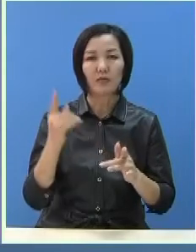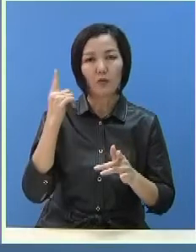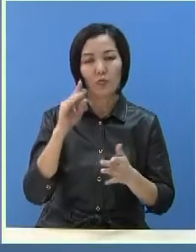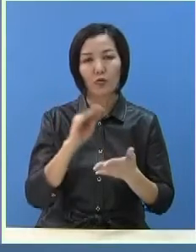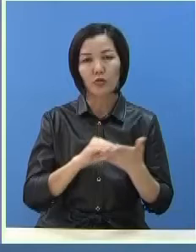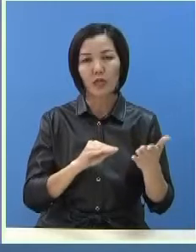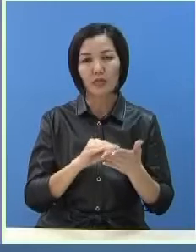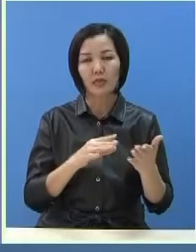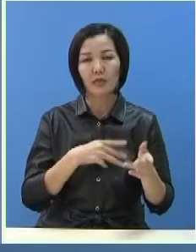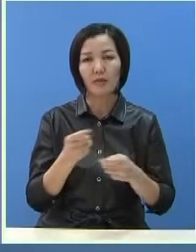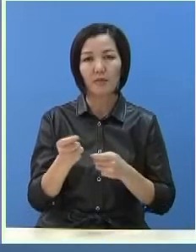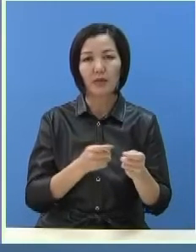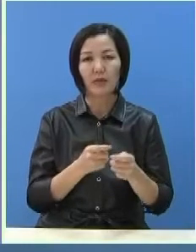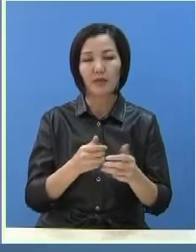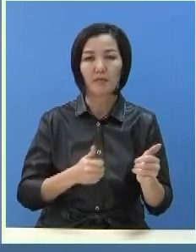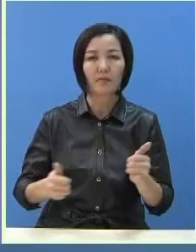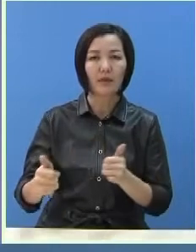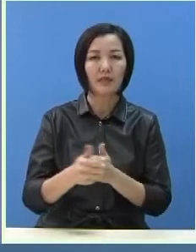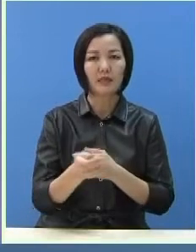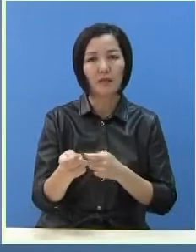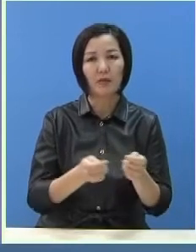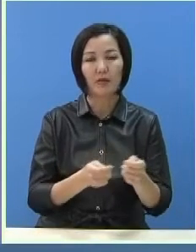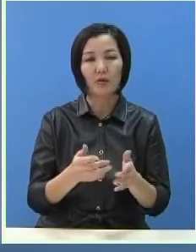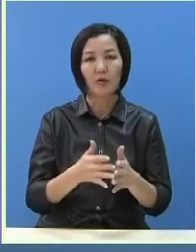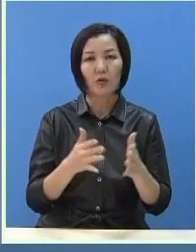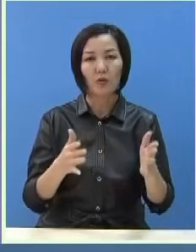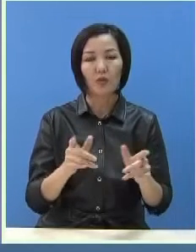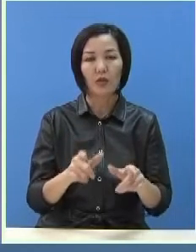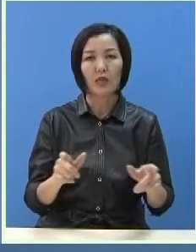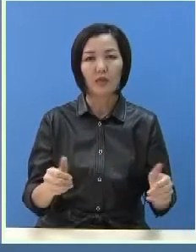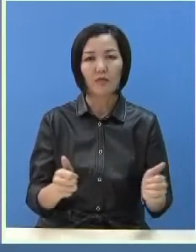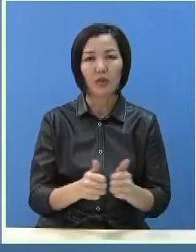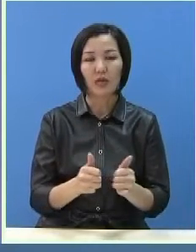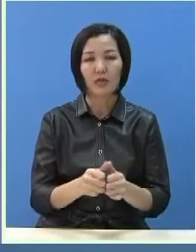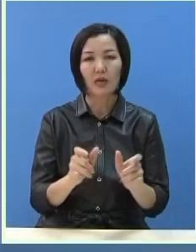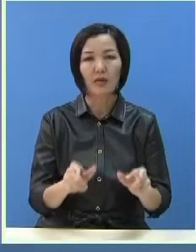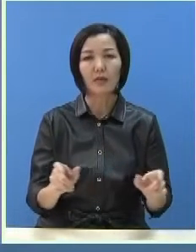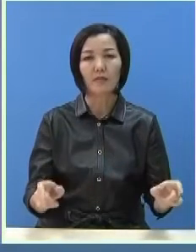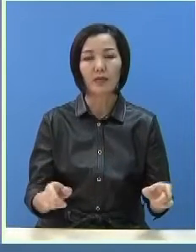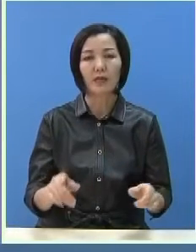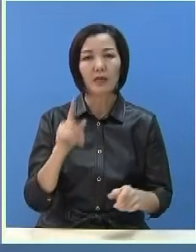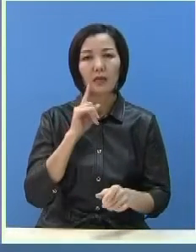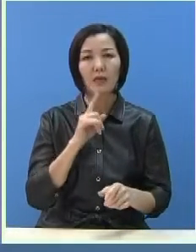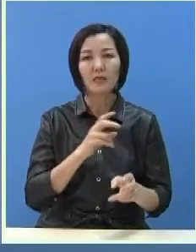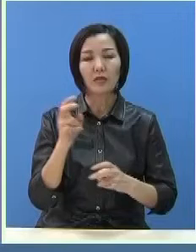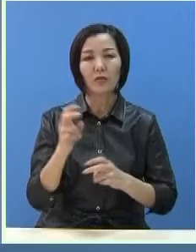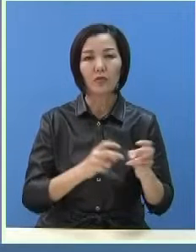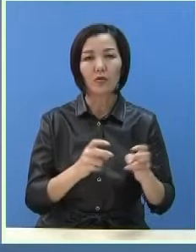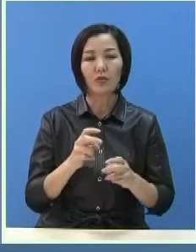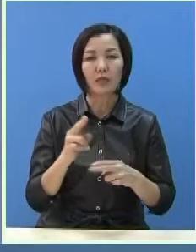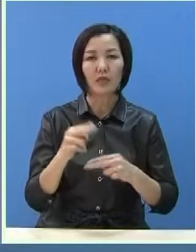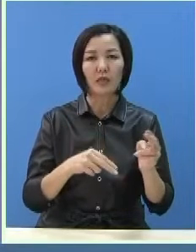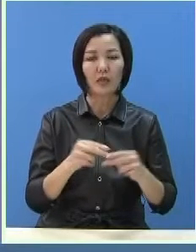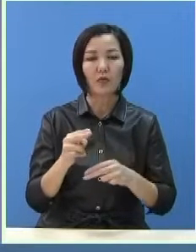жазылды. Биліктің басында жүрген, сондай үлкен адамдарға жақын жүрген кейбір азаматтар елімізде өндіріс орындарының салынуына